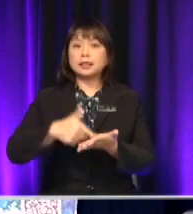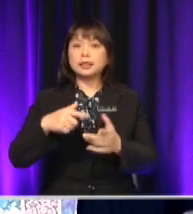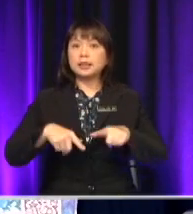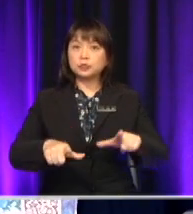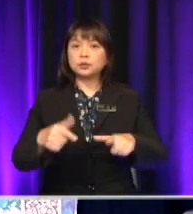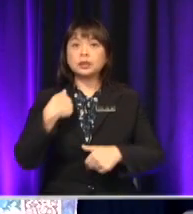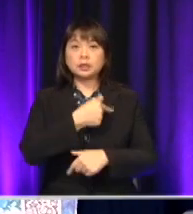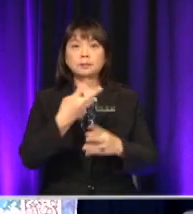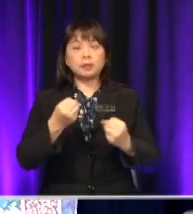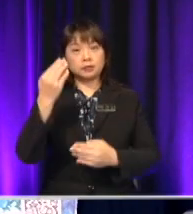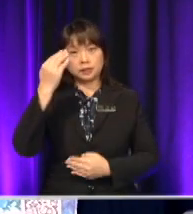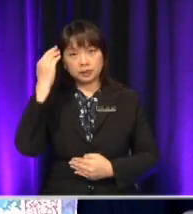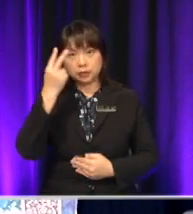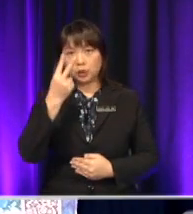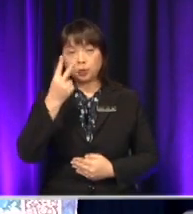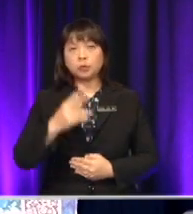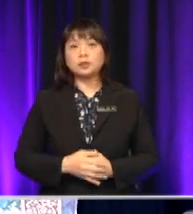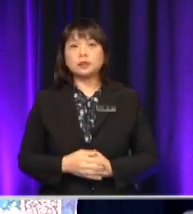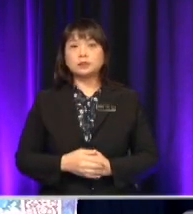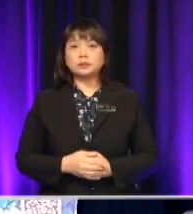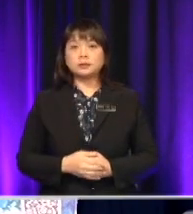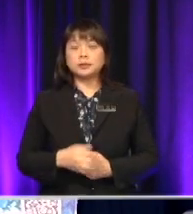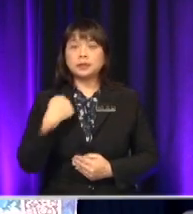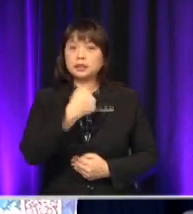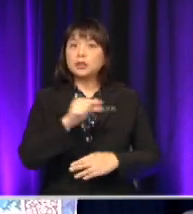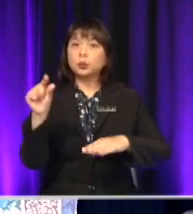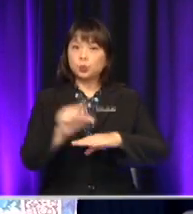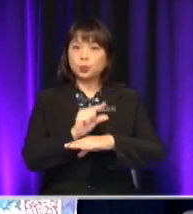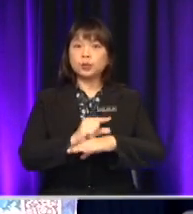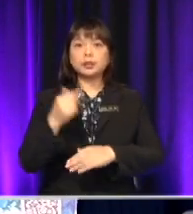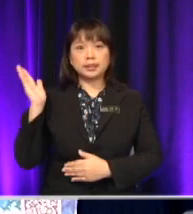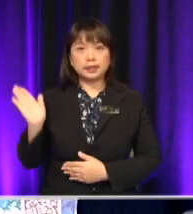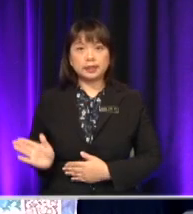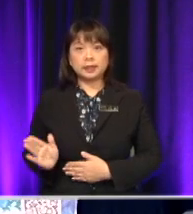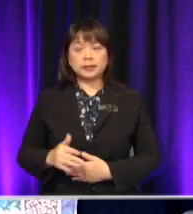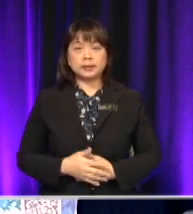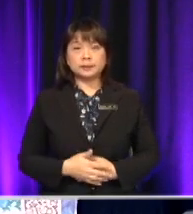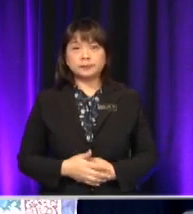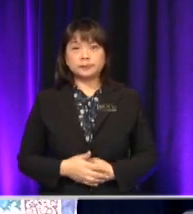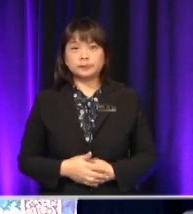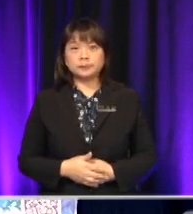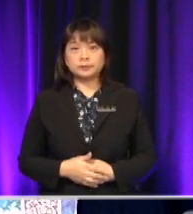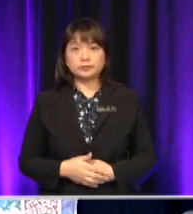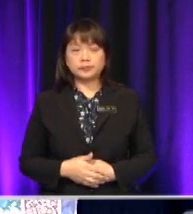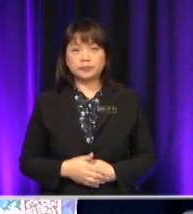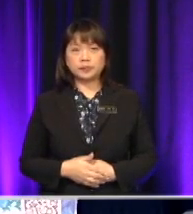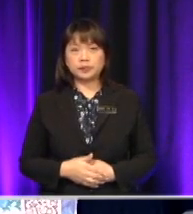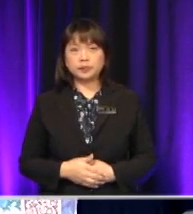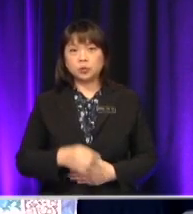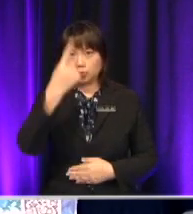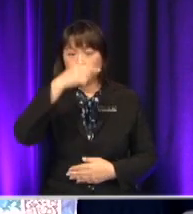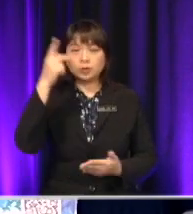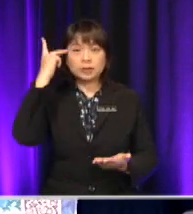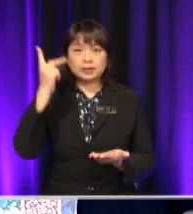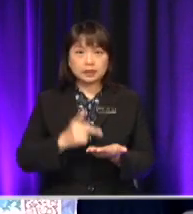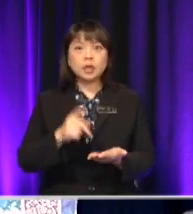tu. Jadi kita nak kenal pasti kita guna ladung ini. Ya, cikgu. Okey. Jadi kita uji. Itu kita kenal pasti masalah lah. Okey,